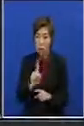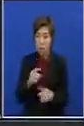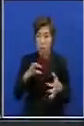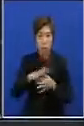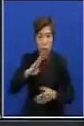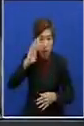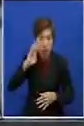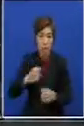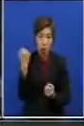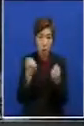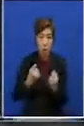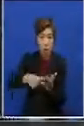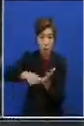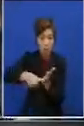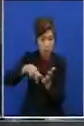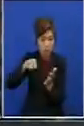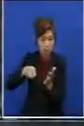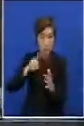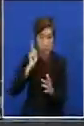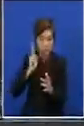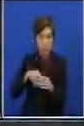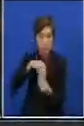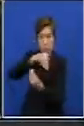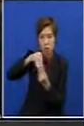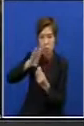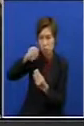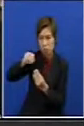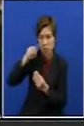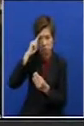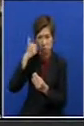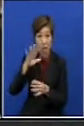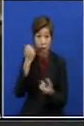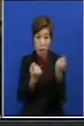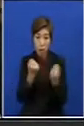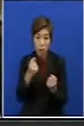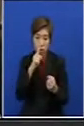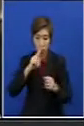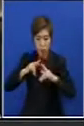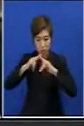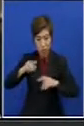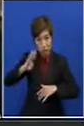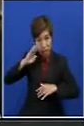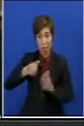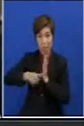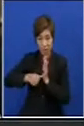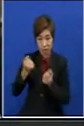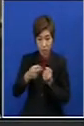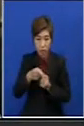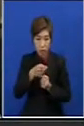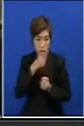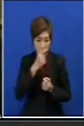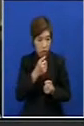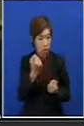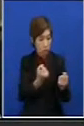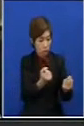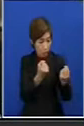กิจรับจำนำรถที่รู้กันดีว่าเป็นธุรกิจสีเทาประเภทหนึ่งรถที่รับจำนำไว้นั้นเมื่อเจ้าของไม่มาไถ่ถอนคืนจะถูกข้องถ่าย